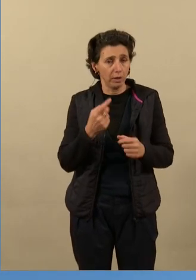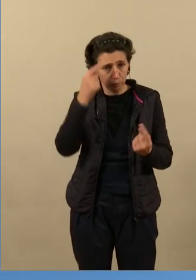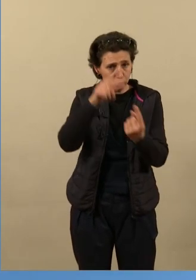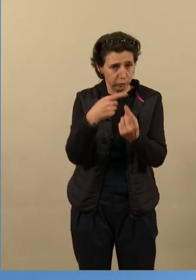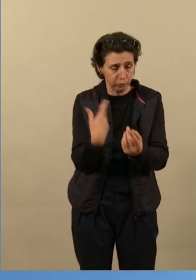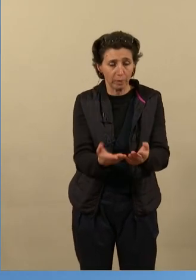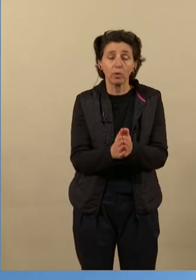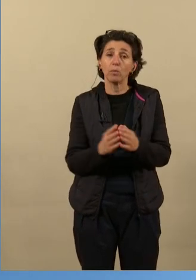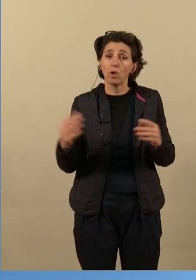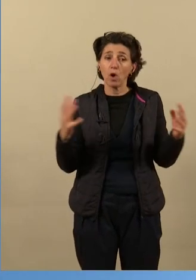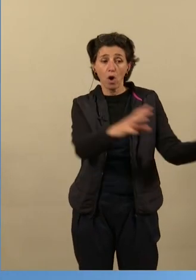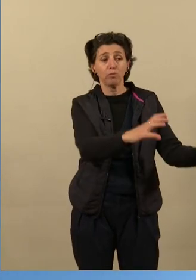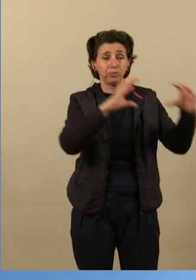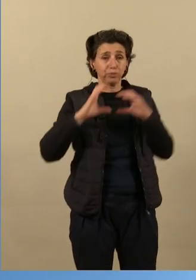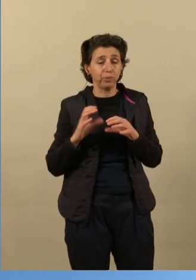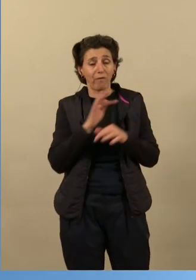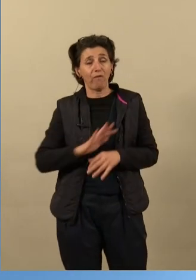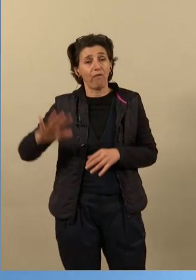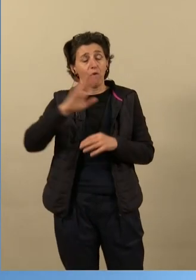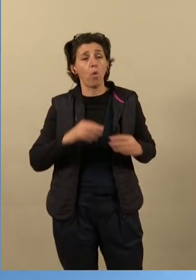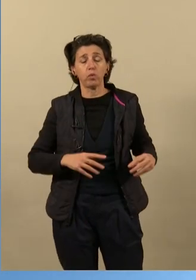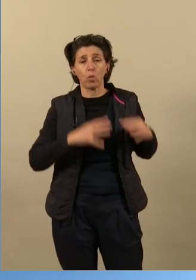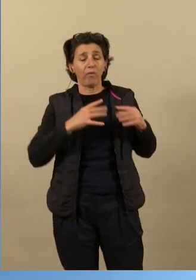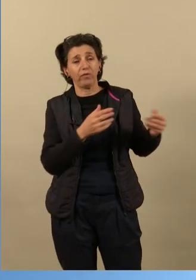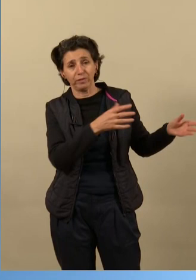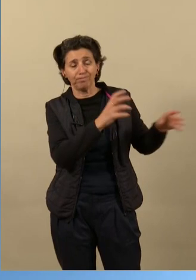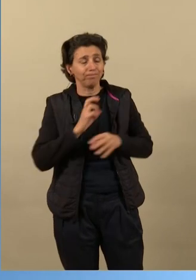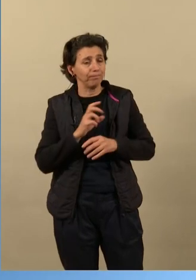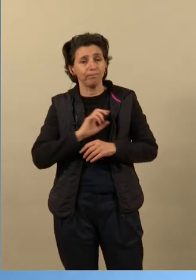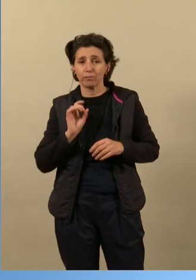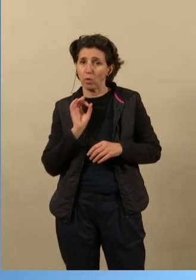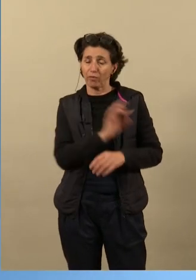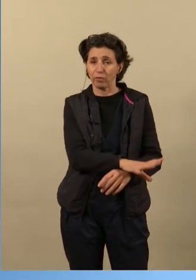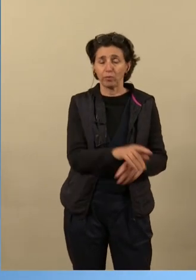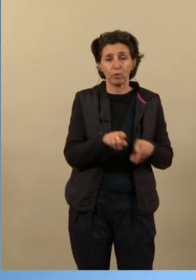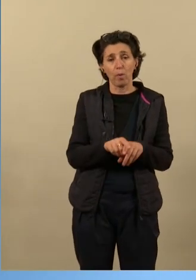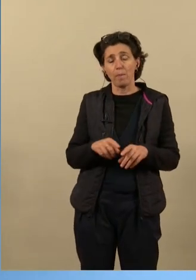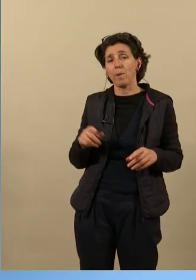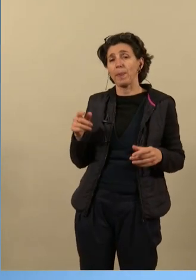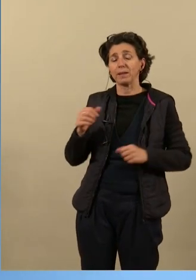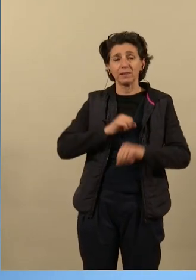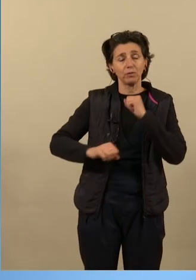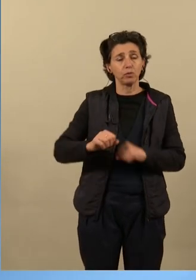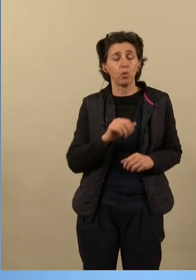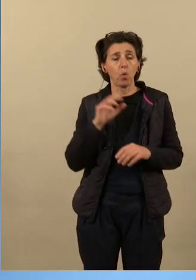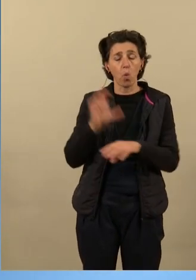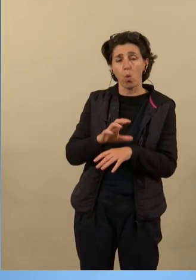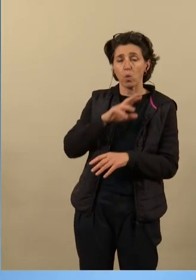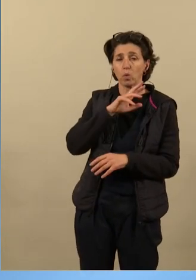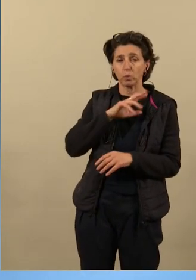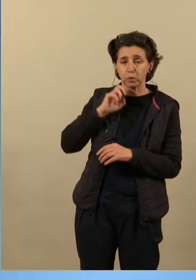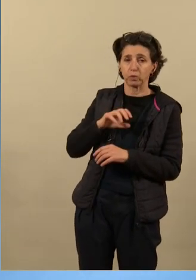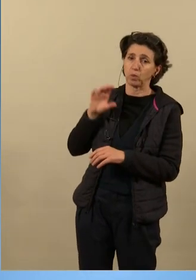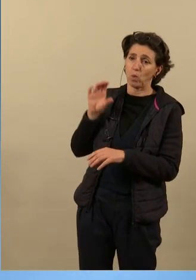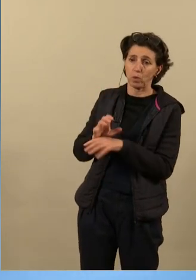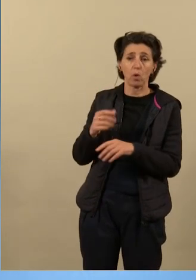France et condamne la résurgence des actes antisémites comme de la haine envers les musulmans sur le territoire national aussi la